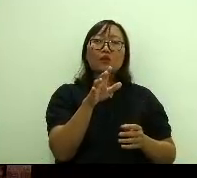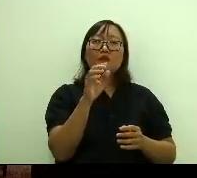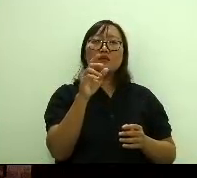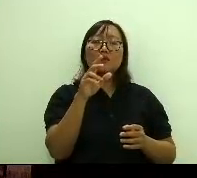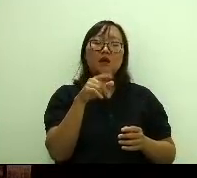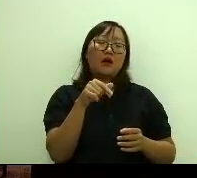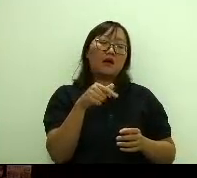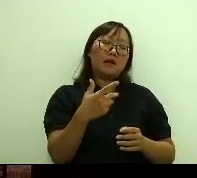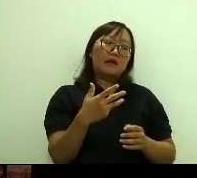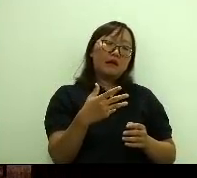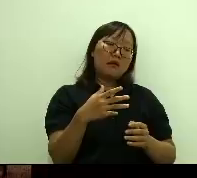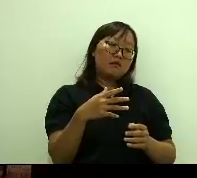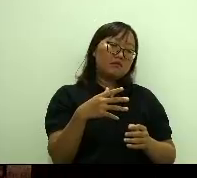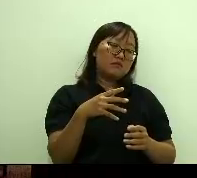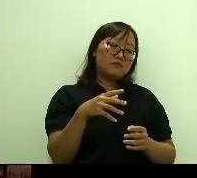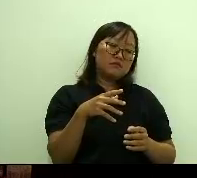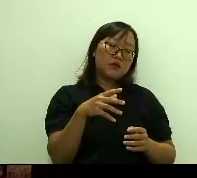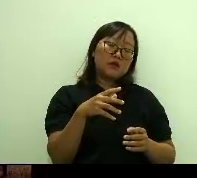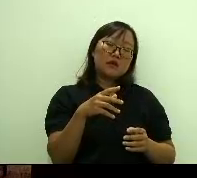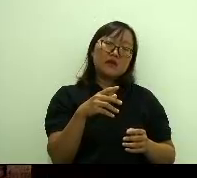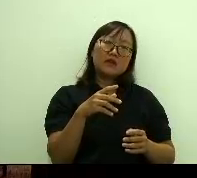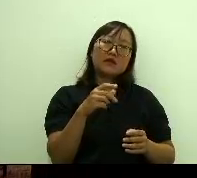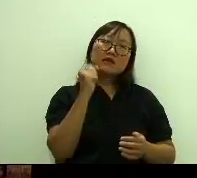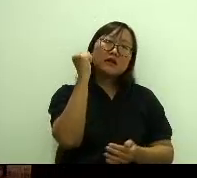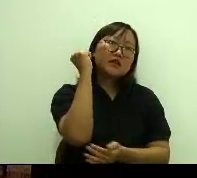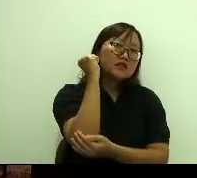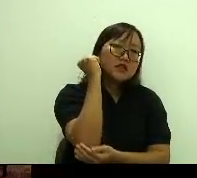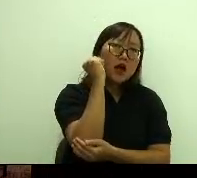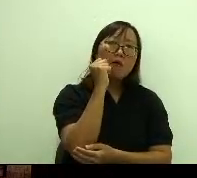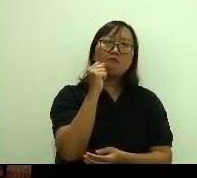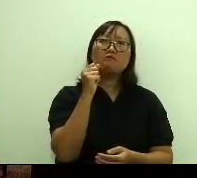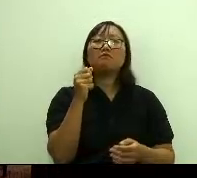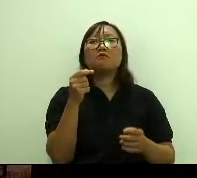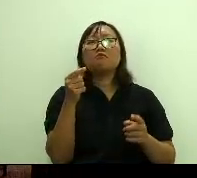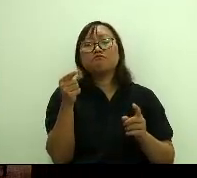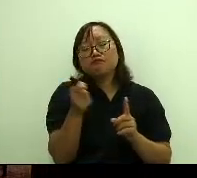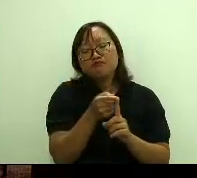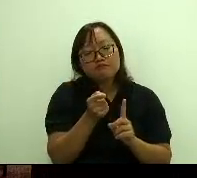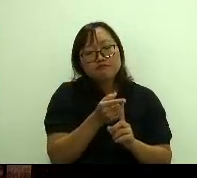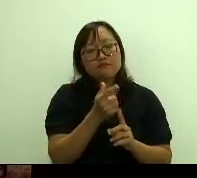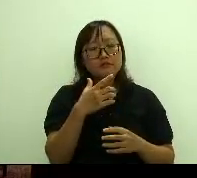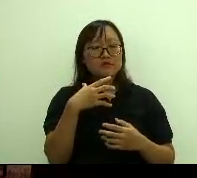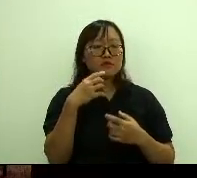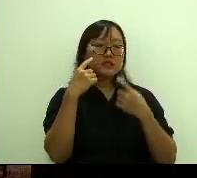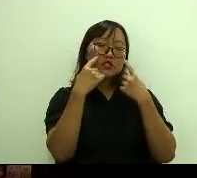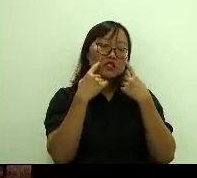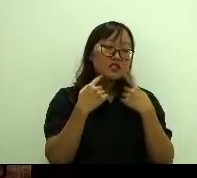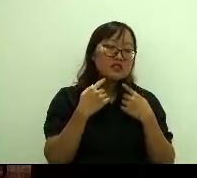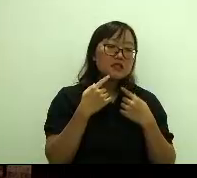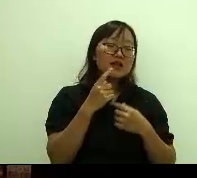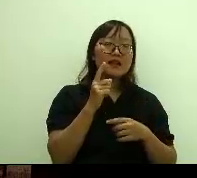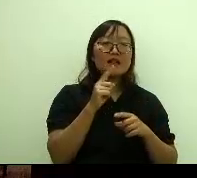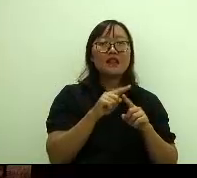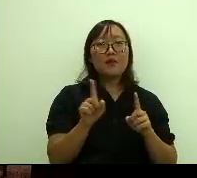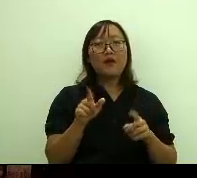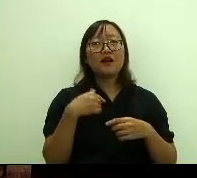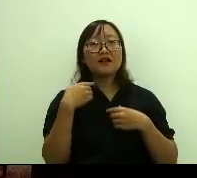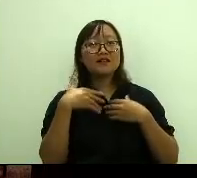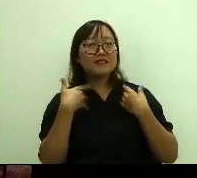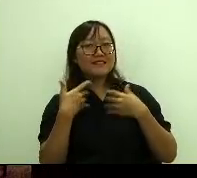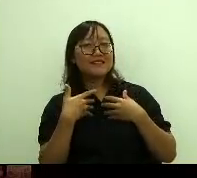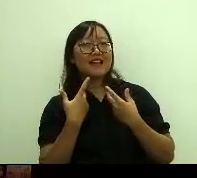akhir sejarah akan ada penghakiman. Yesus akan datang kembali untuk menghakimi yang hidup dan yang